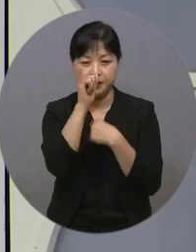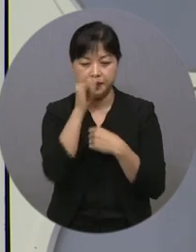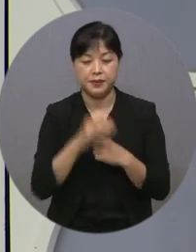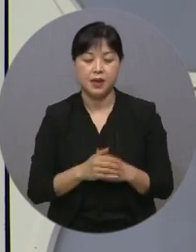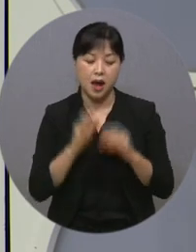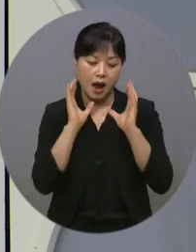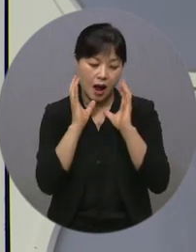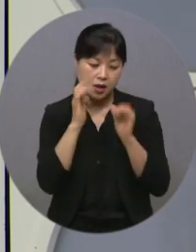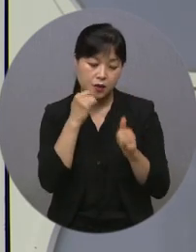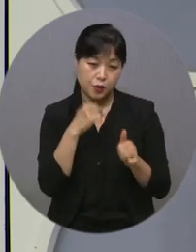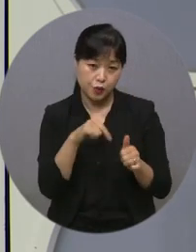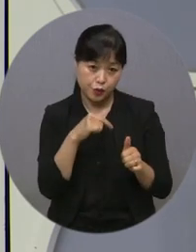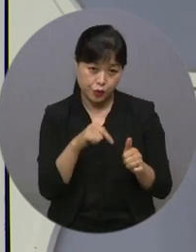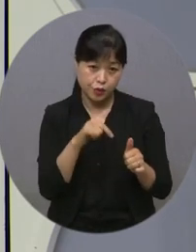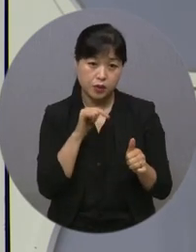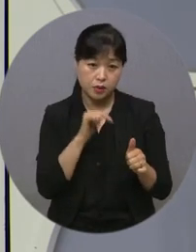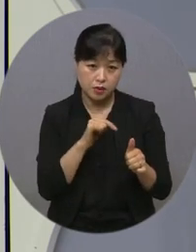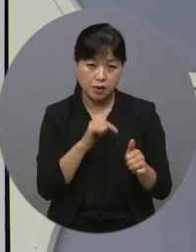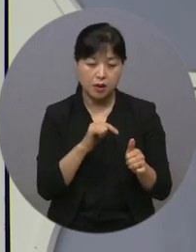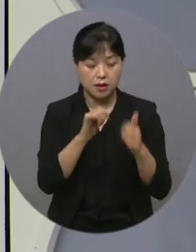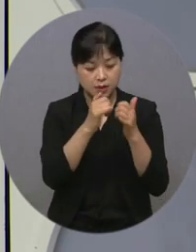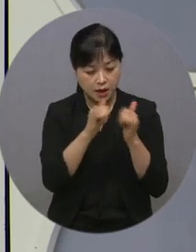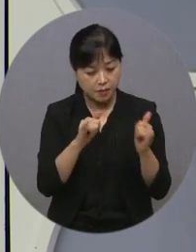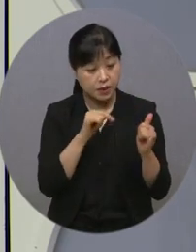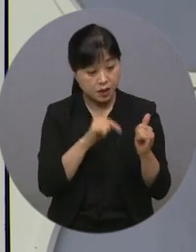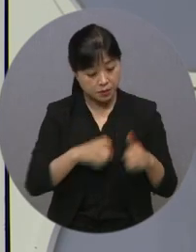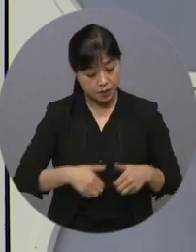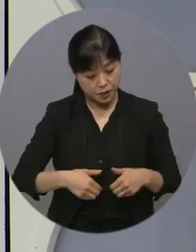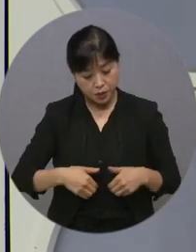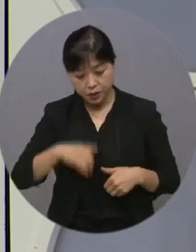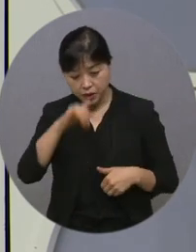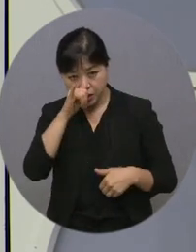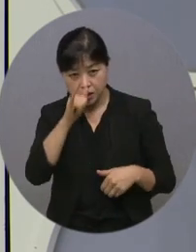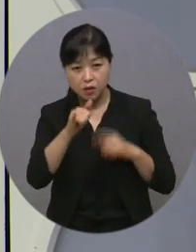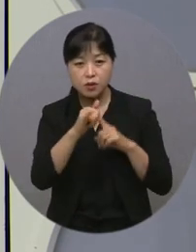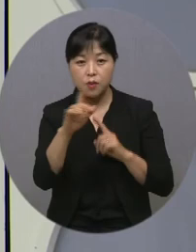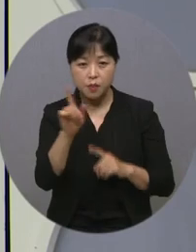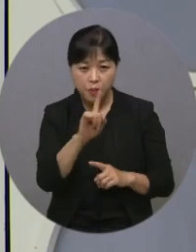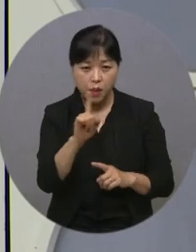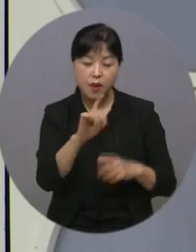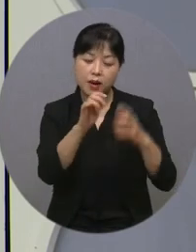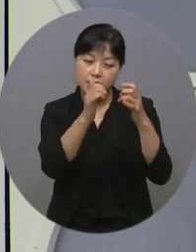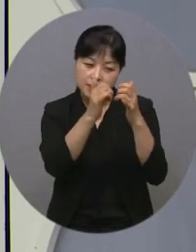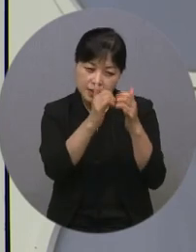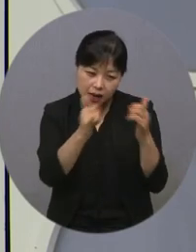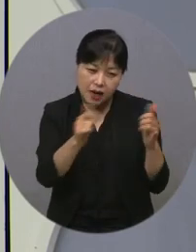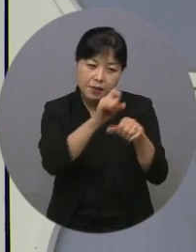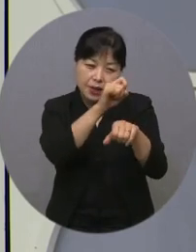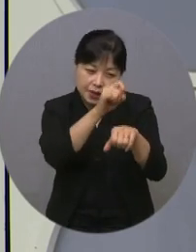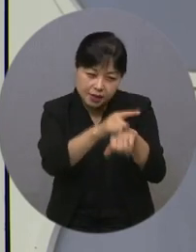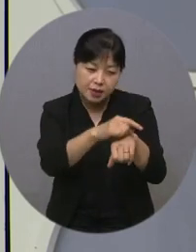유아교육서부터 사람들에게 있어야 될 것이 사람됨됨이거든요.